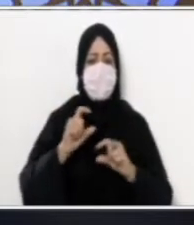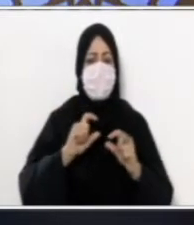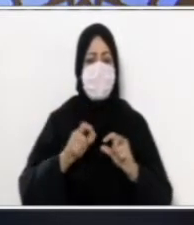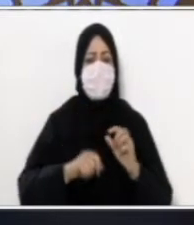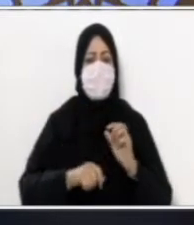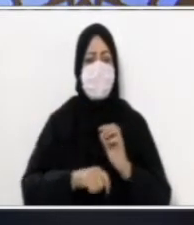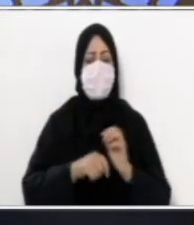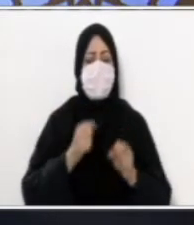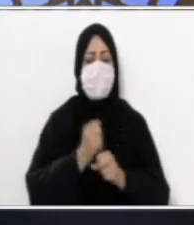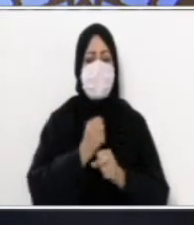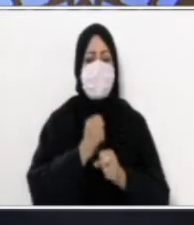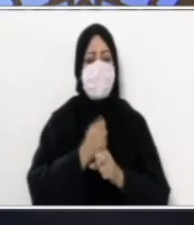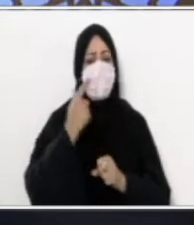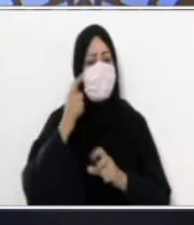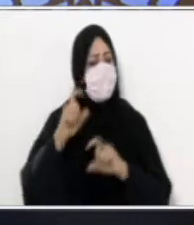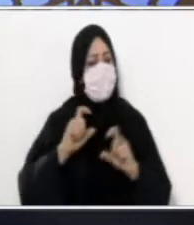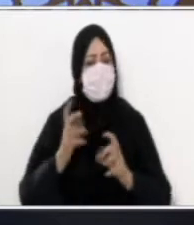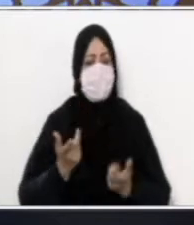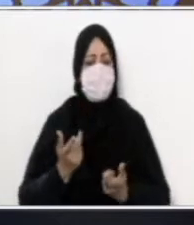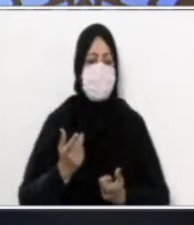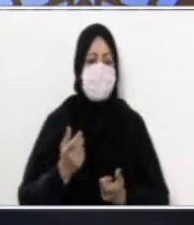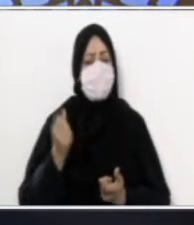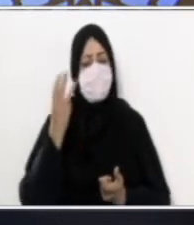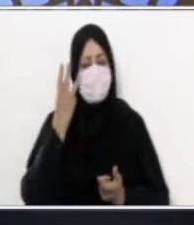واضح إن شاء الله يا أختي. شكرا.